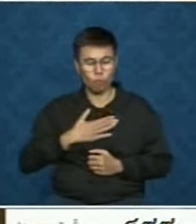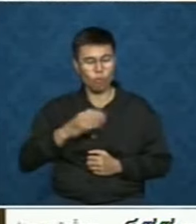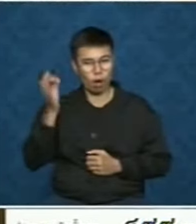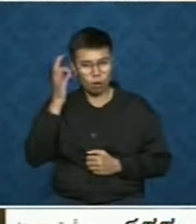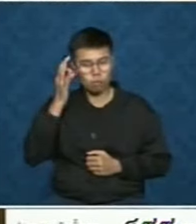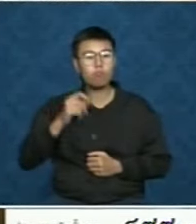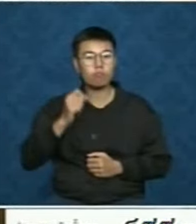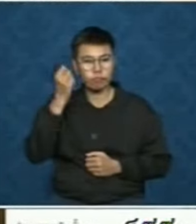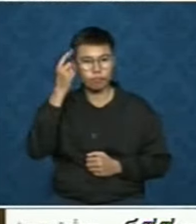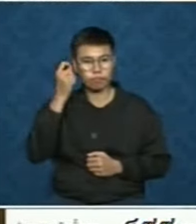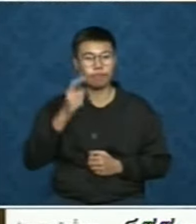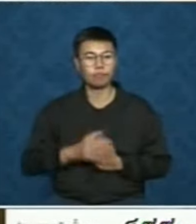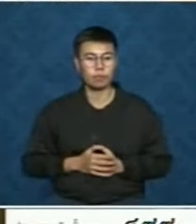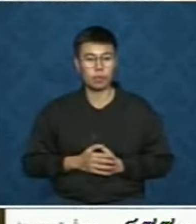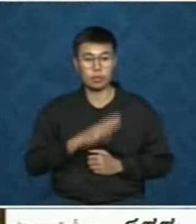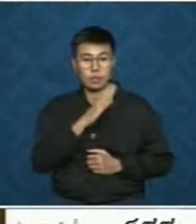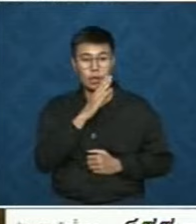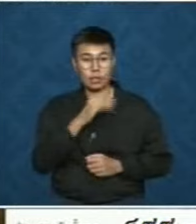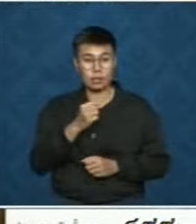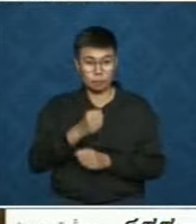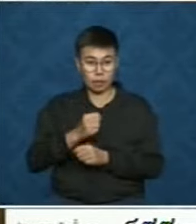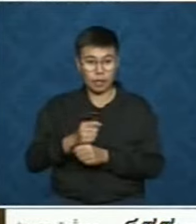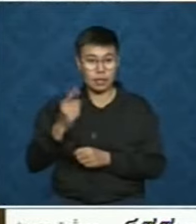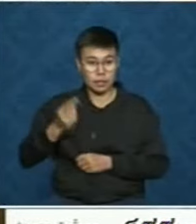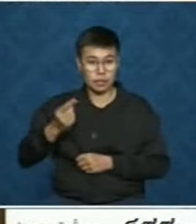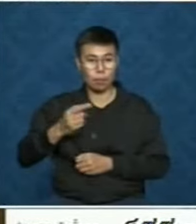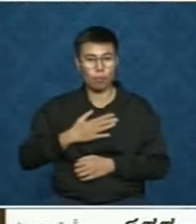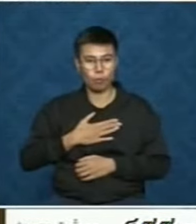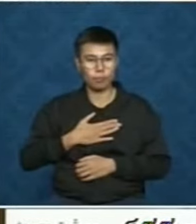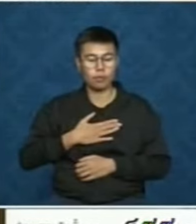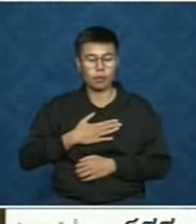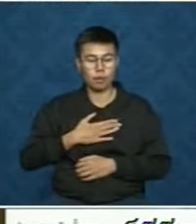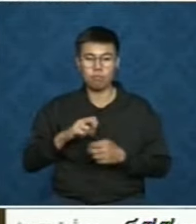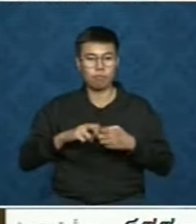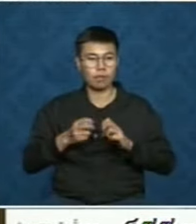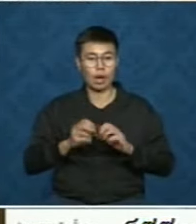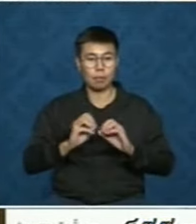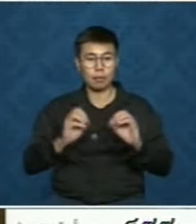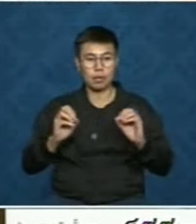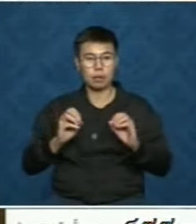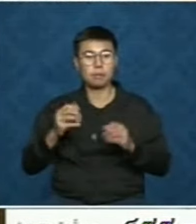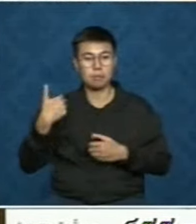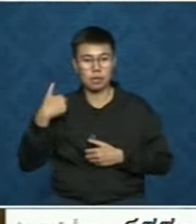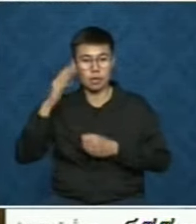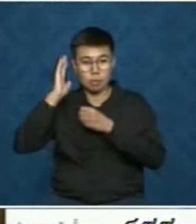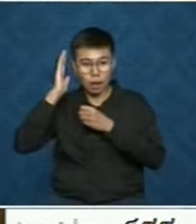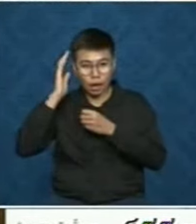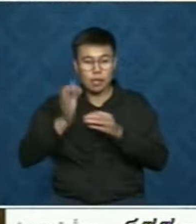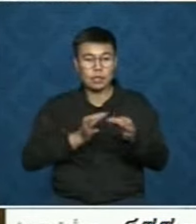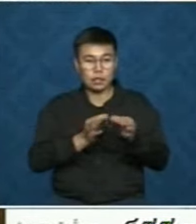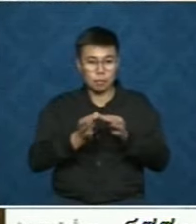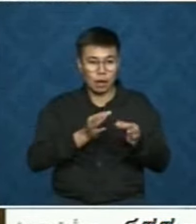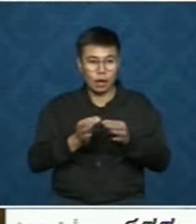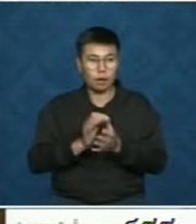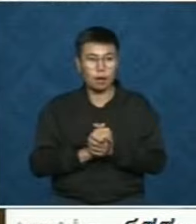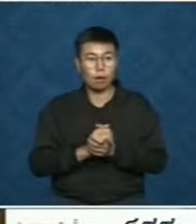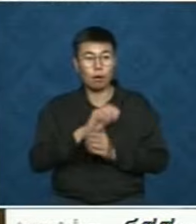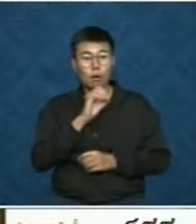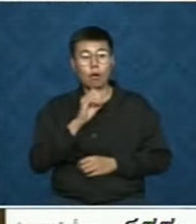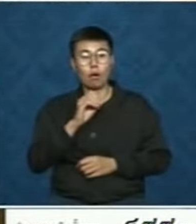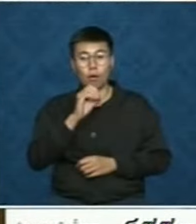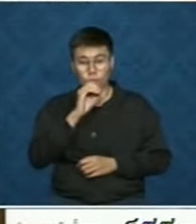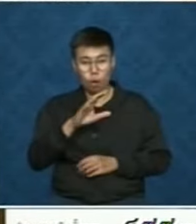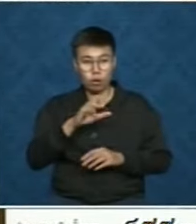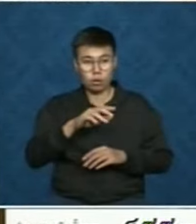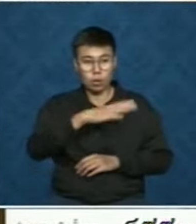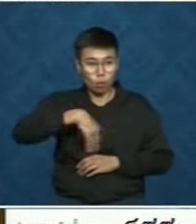ครับถ้ามีการประสานจริงผมไม่มีปัญหานะครับถ้าเกิดว่ามีคำอธิบายมีคำชี้แจงแล้วบอกกับพวกเราว่าตอนนี้